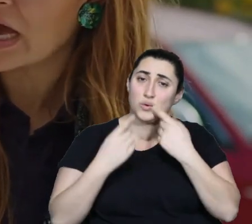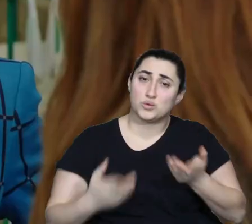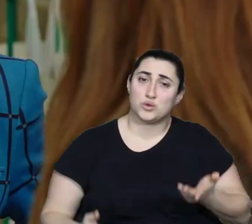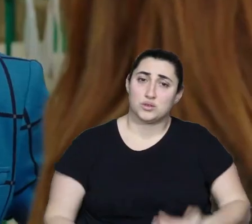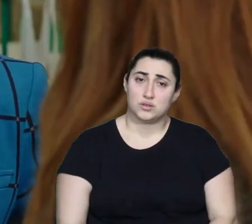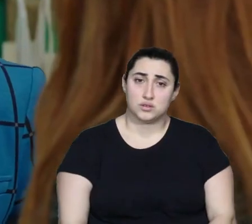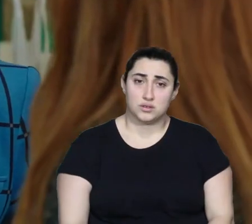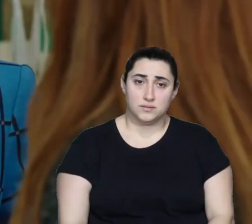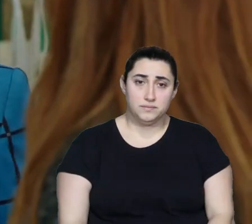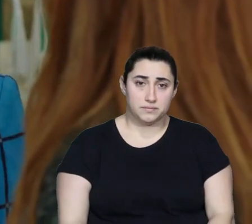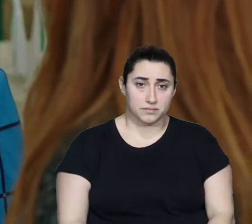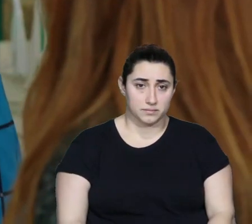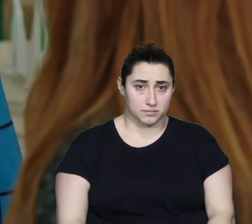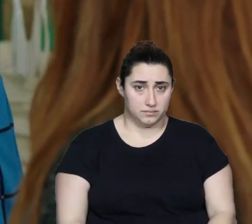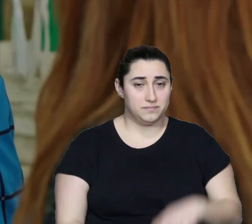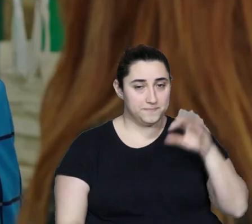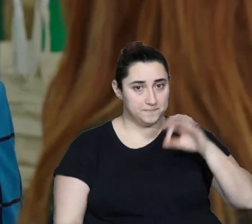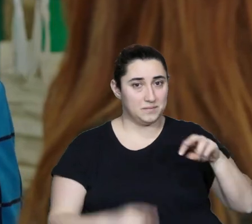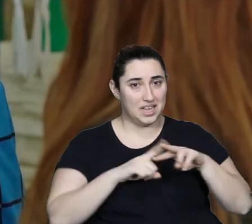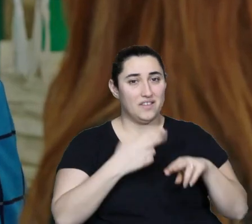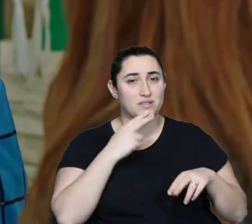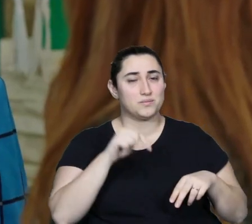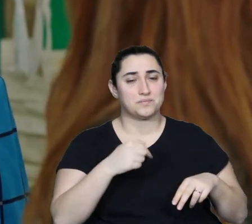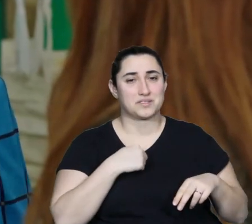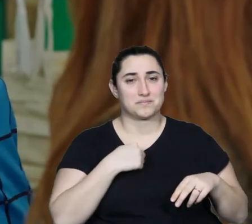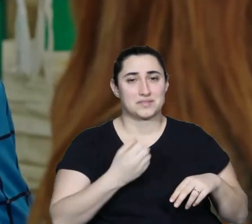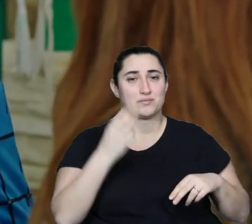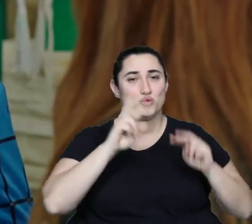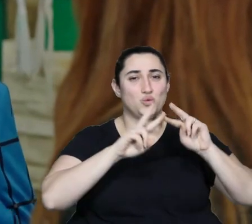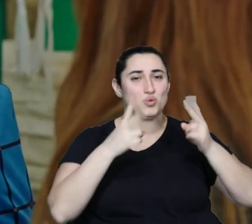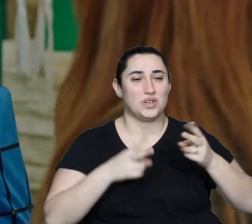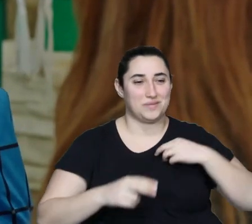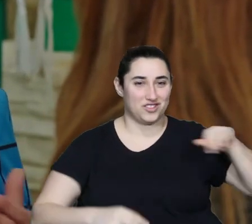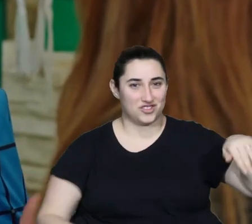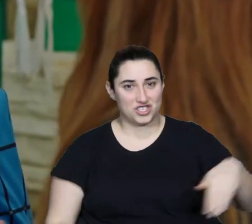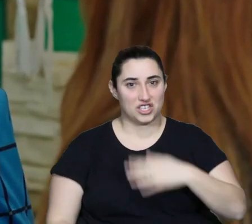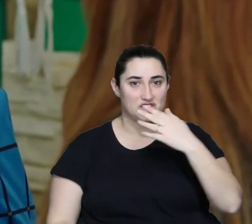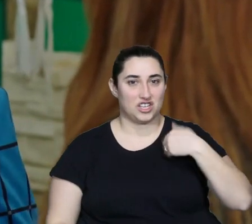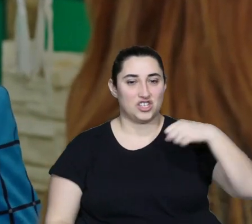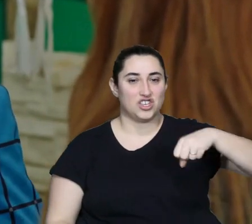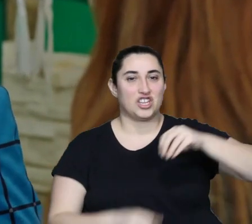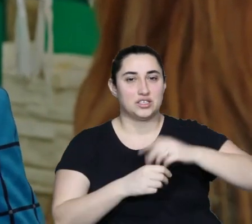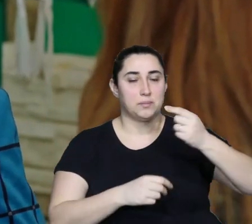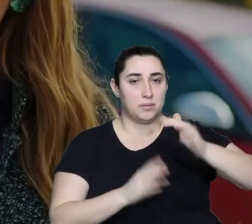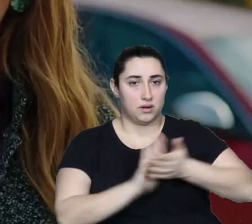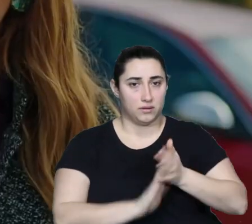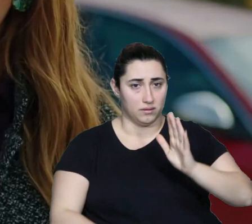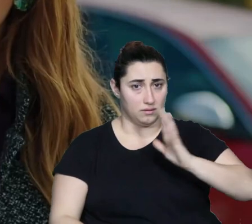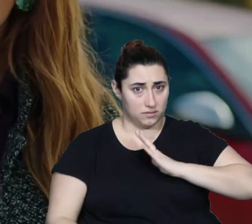şu anda ya? Ya şimdi Alev Hanım, bu ben sabah dükkandan tam çıkıyordum. Çantanın içinde paralar